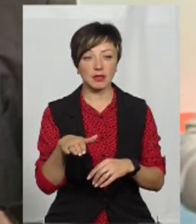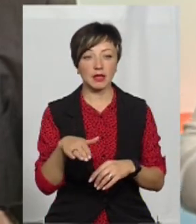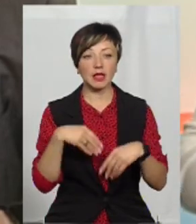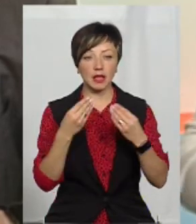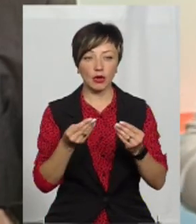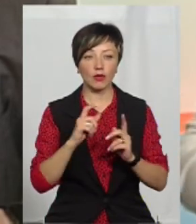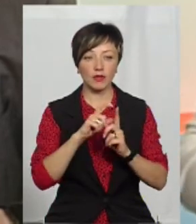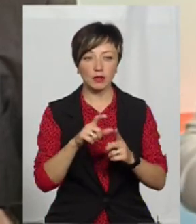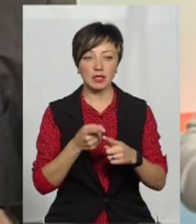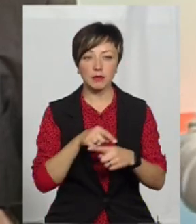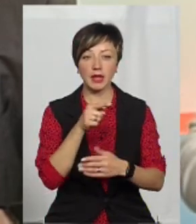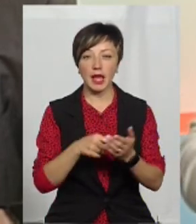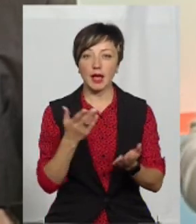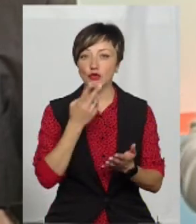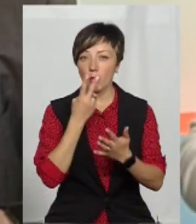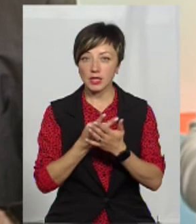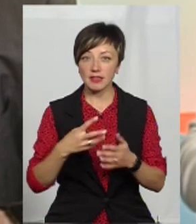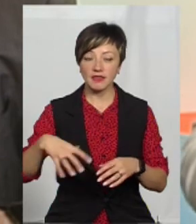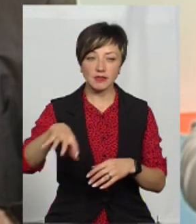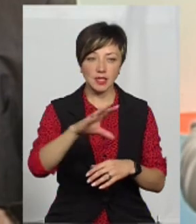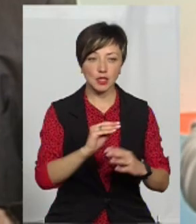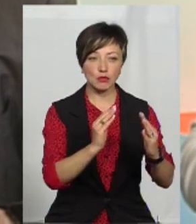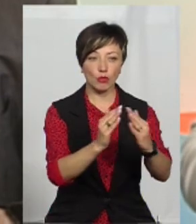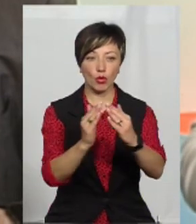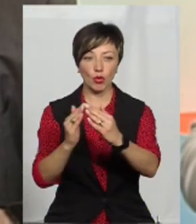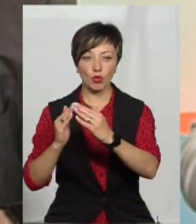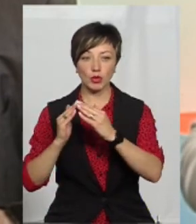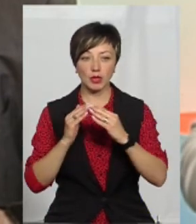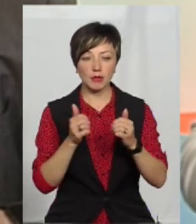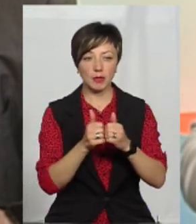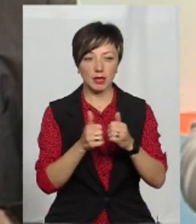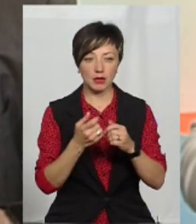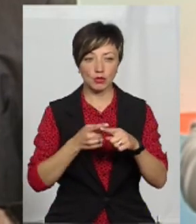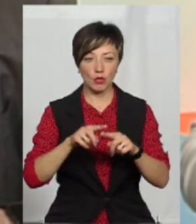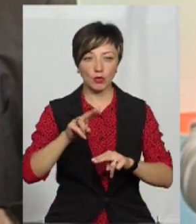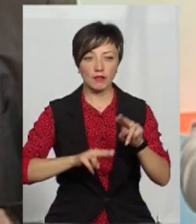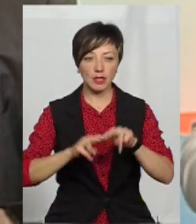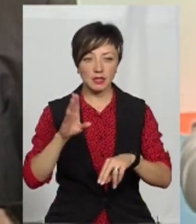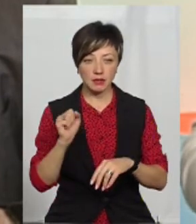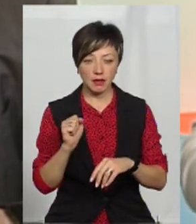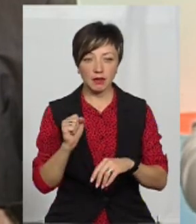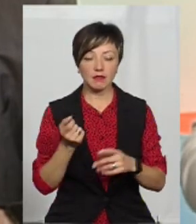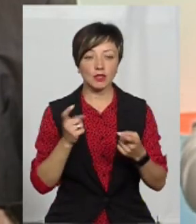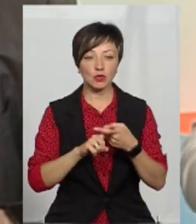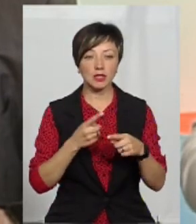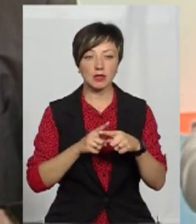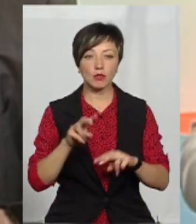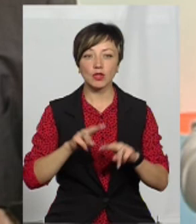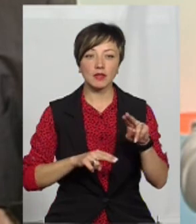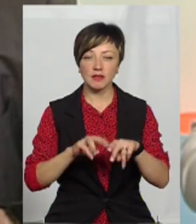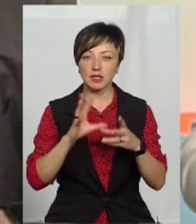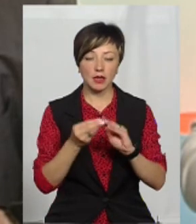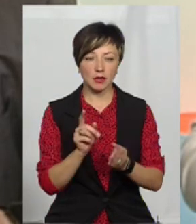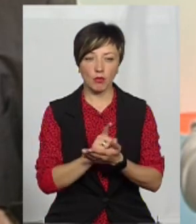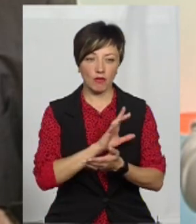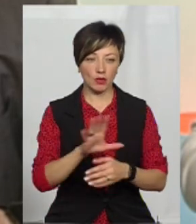Даю відповідь на це питання. Тому що якщо показати всі споруди, які знаходяться біля цього будівництва, в зв'язку з цим будівництво взагалі